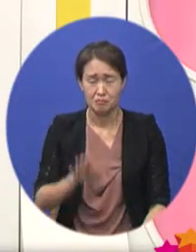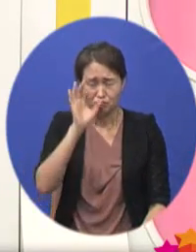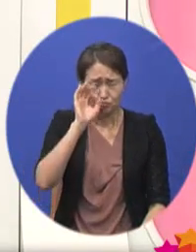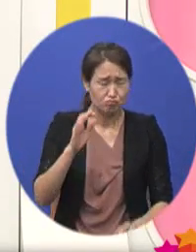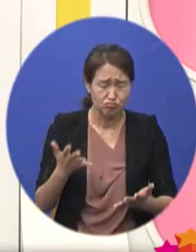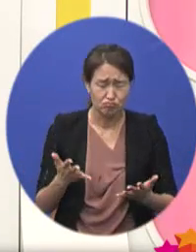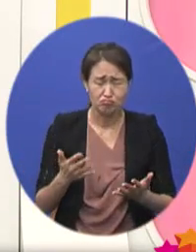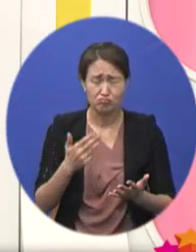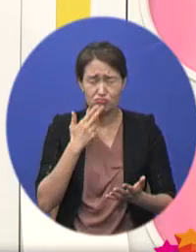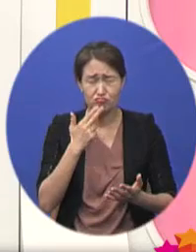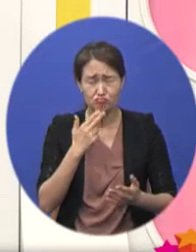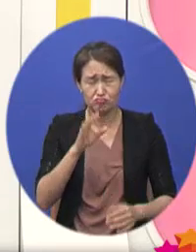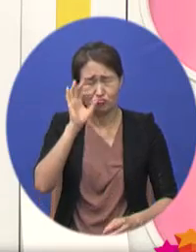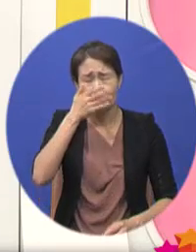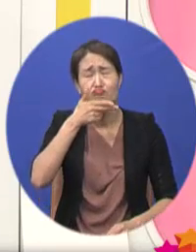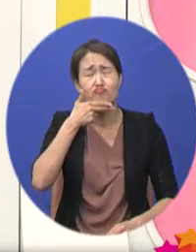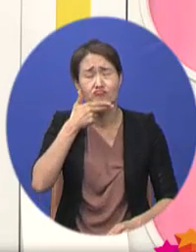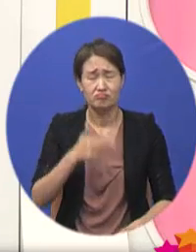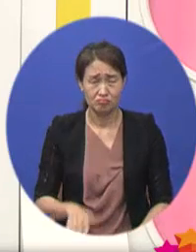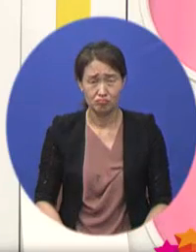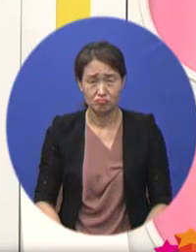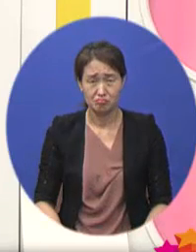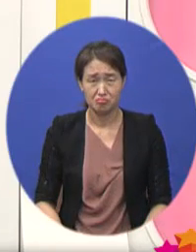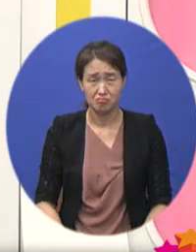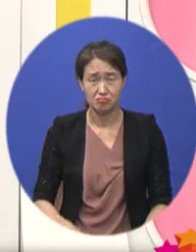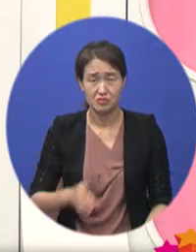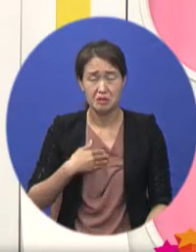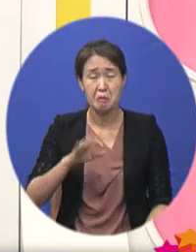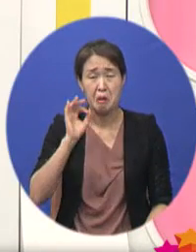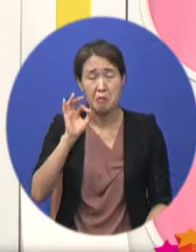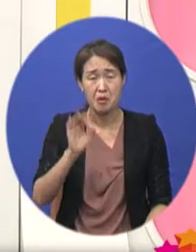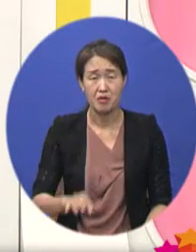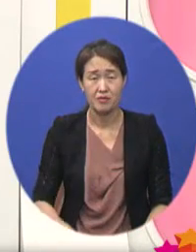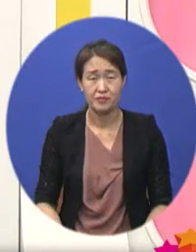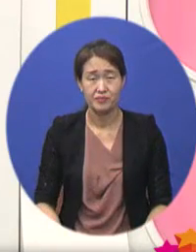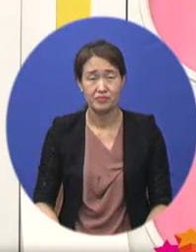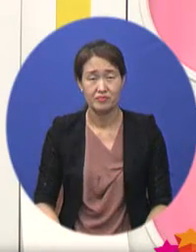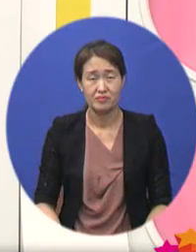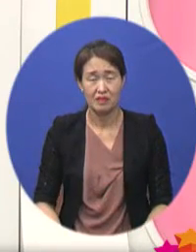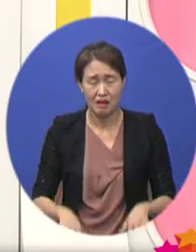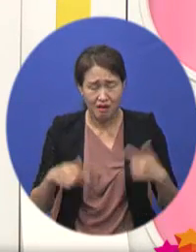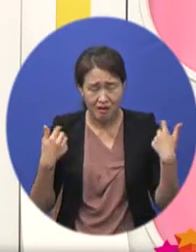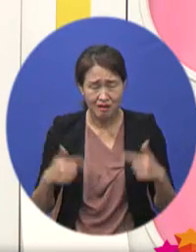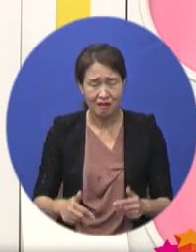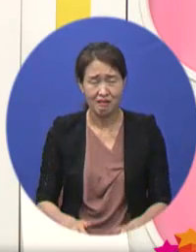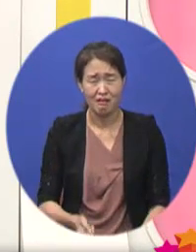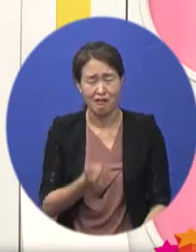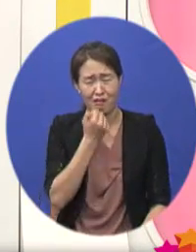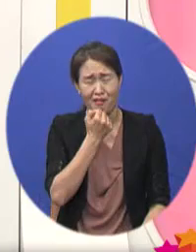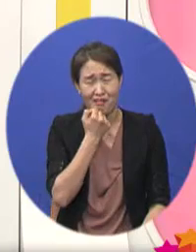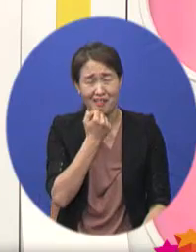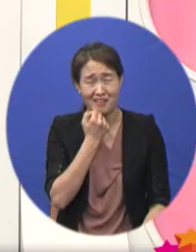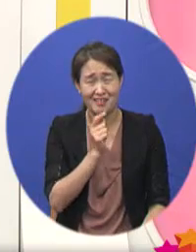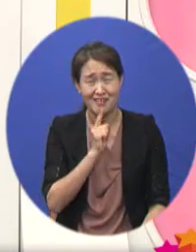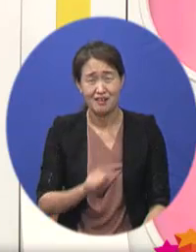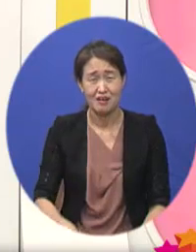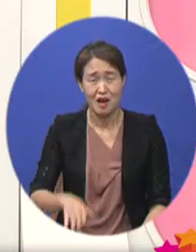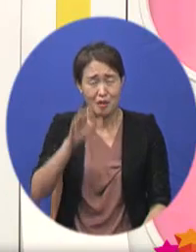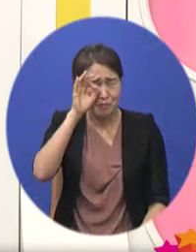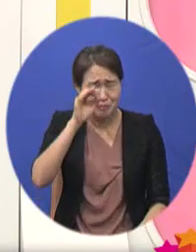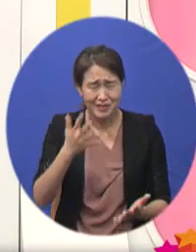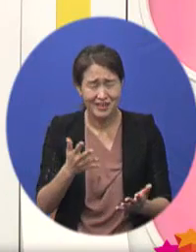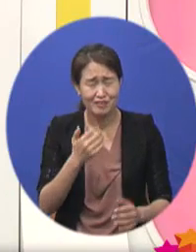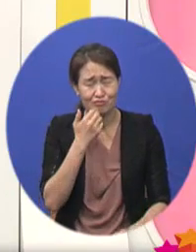보지도 못하는데. 보지도 못해. 근데 뭐, 응? 매일 본다 그래요? 내가 볼게. 그러면서. 내가 볼게? 응. 부참 희한해. 부참 희한해. 보지도